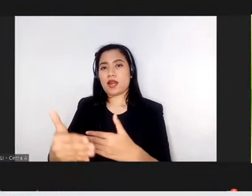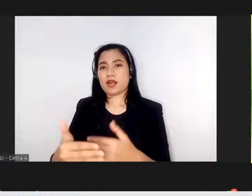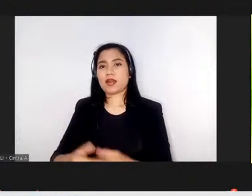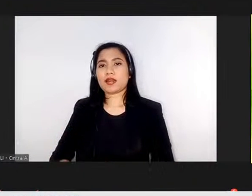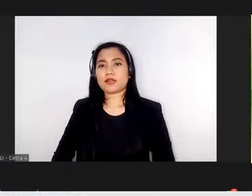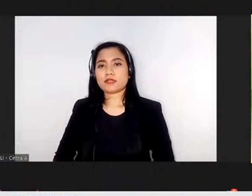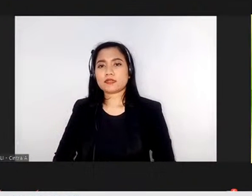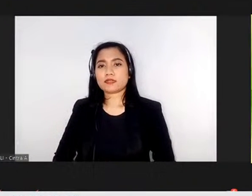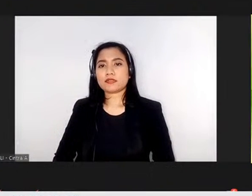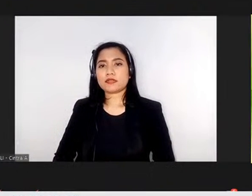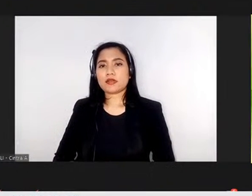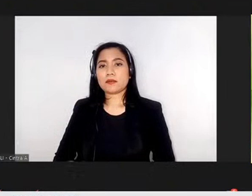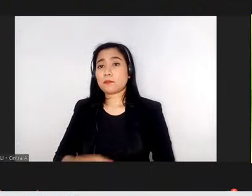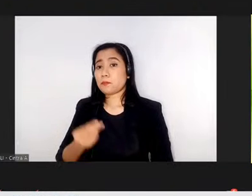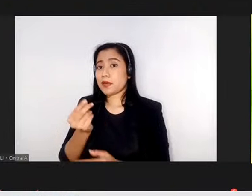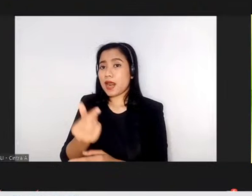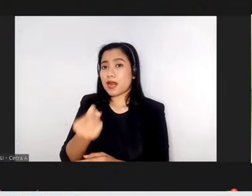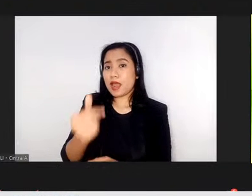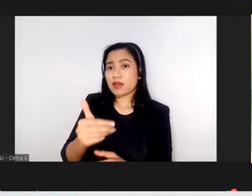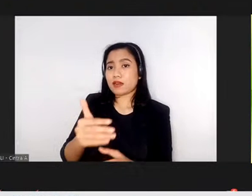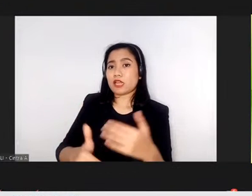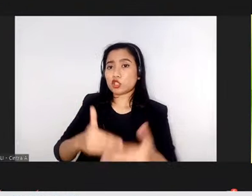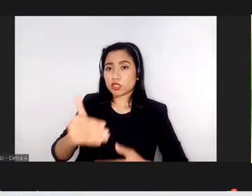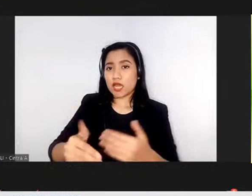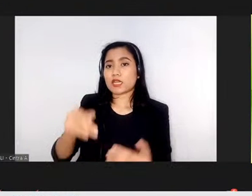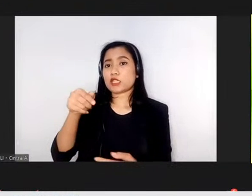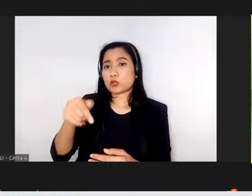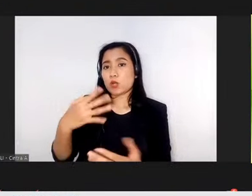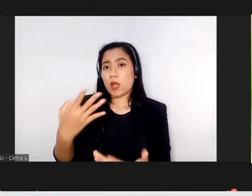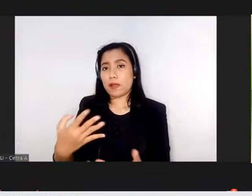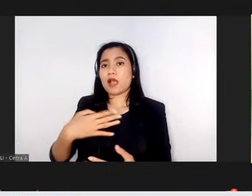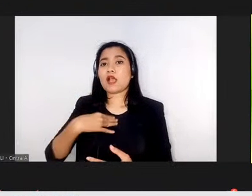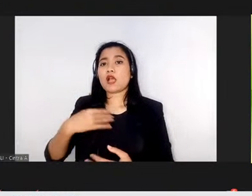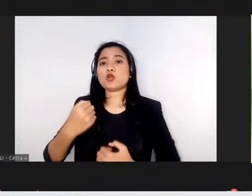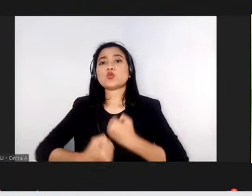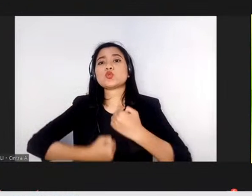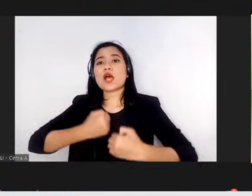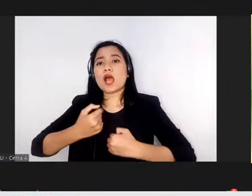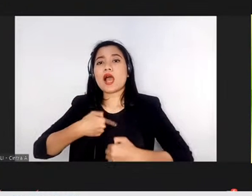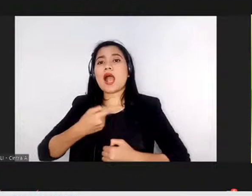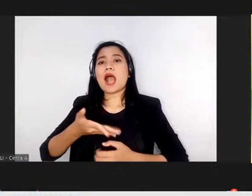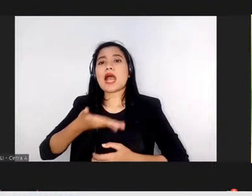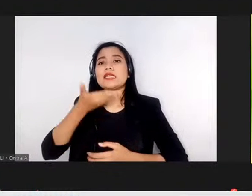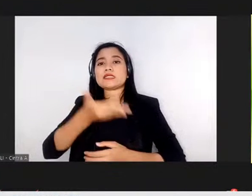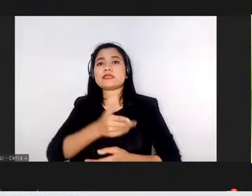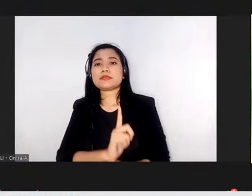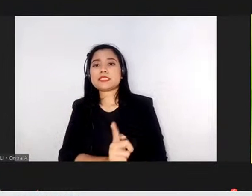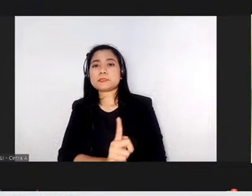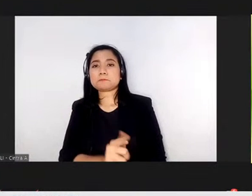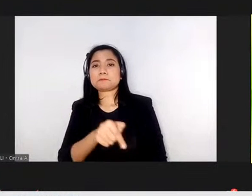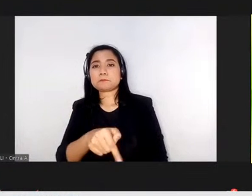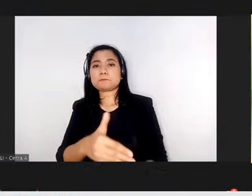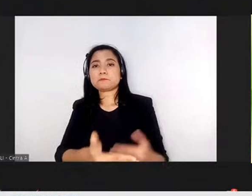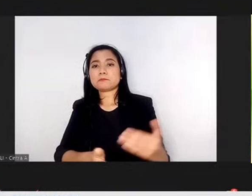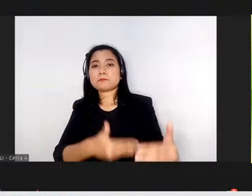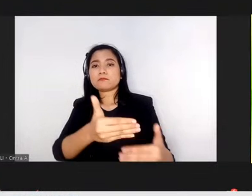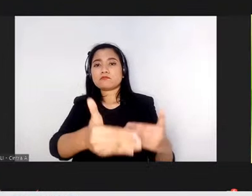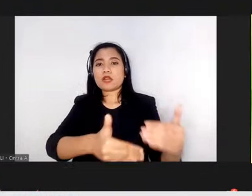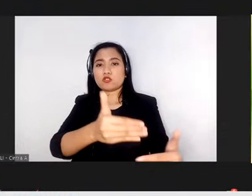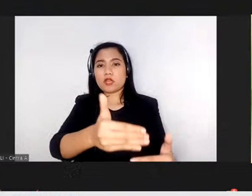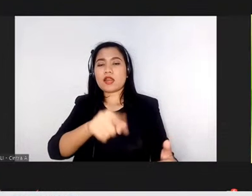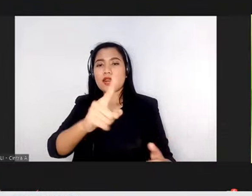pendanaan yang berkelanjutan itu adalah berusaha untuk memberikan pinjaman yang berkelanjutan terutama melihat dampak sosial yang